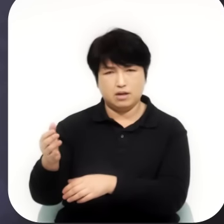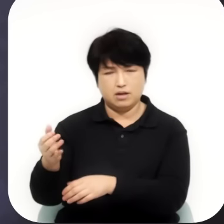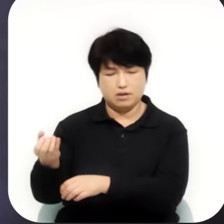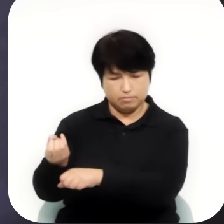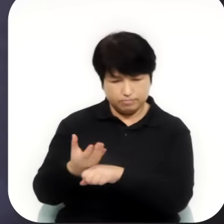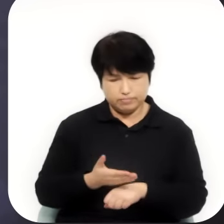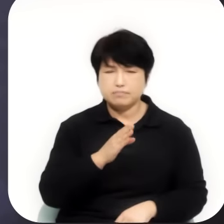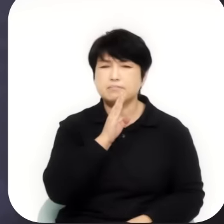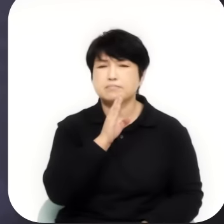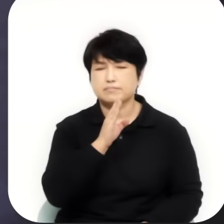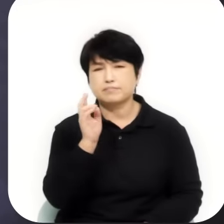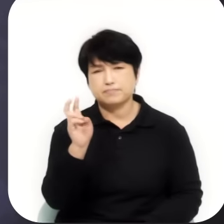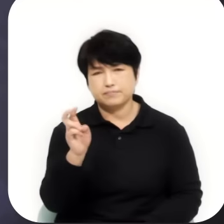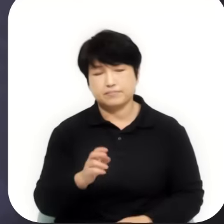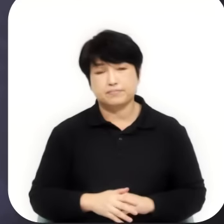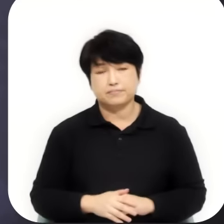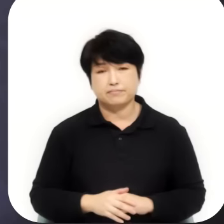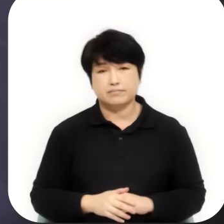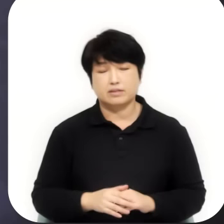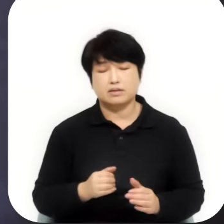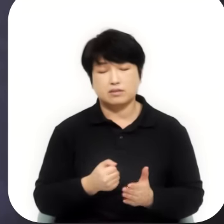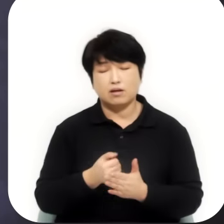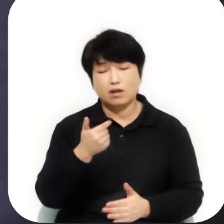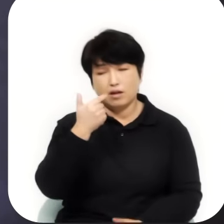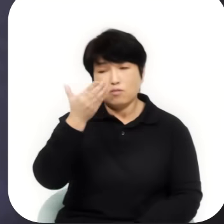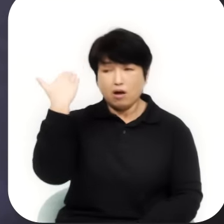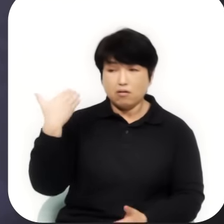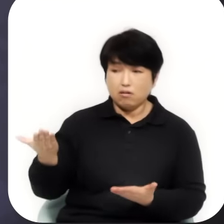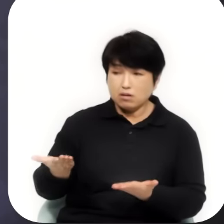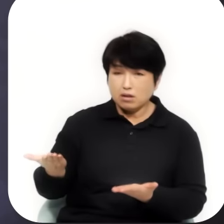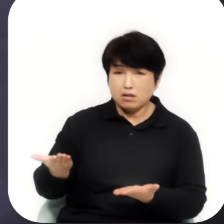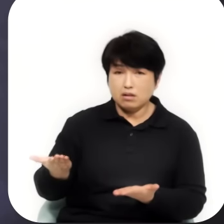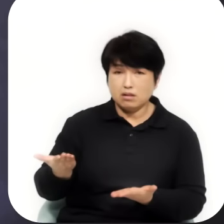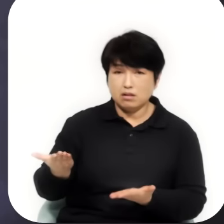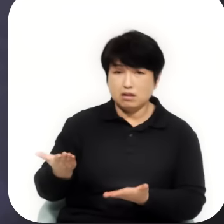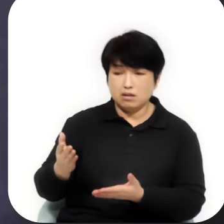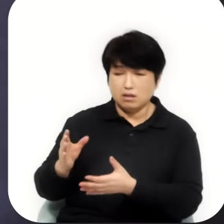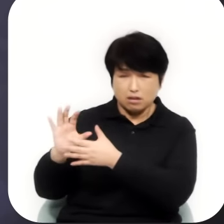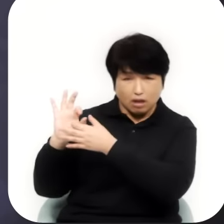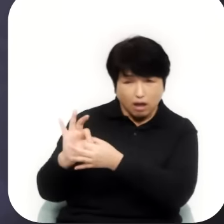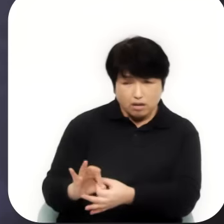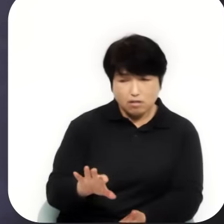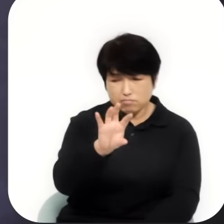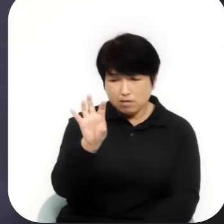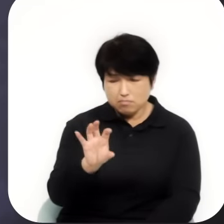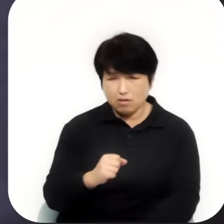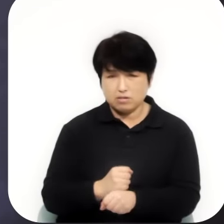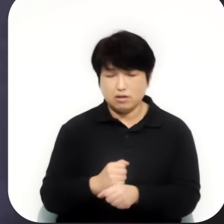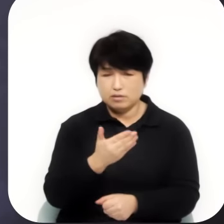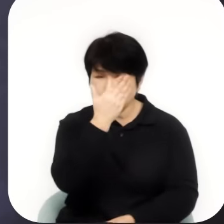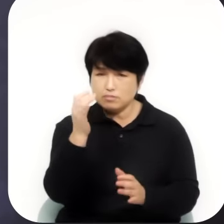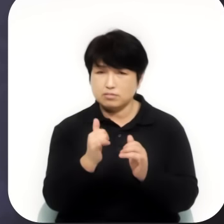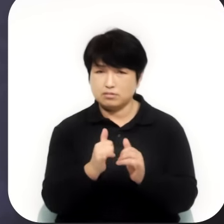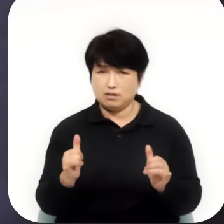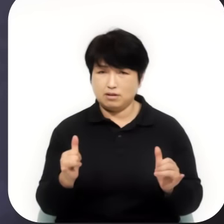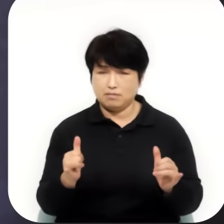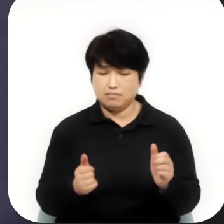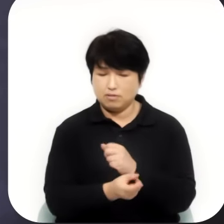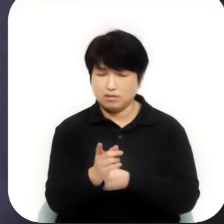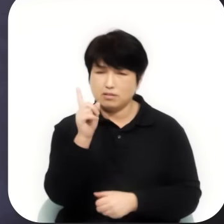그러니까 그런 걸 잘 살펴서 과거 때문에 젊은이의 삶이 나쁜 영향을 받는다는 건 좋은 게